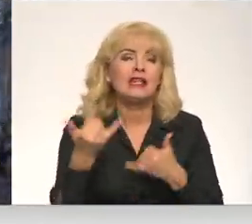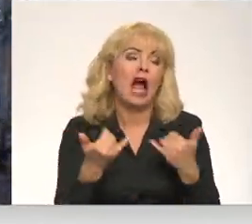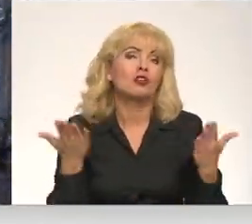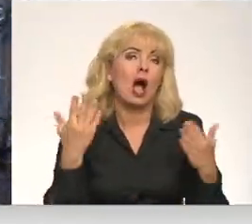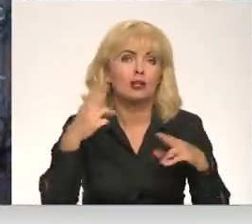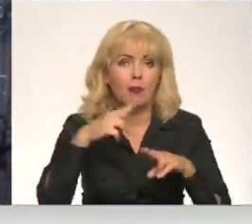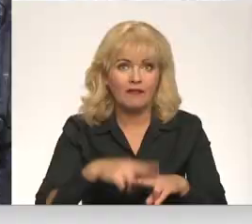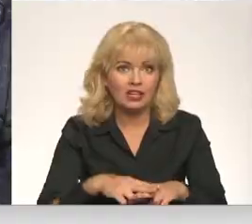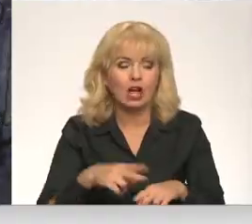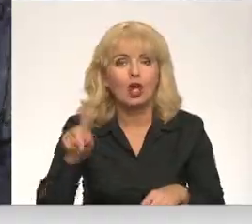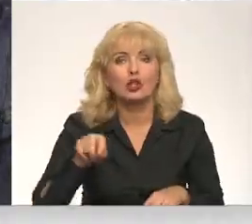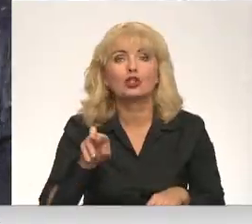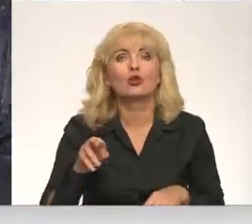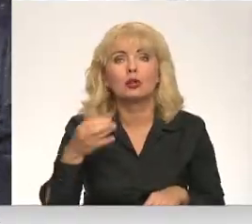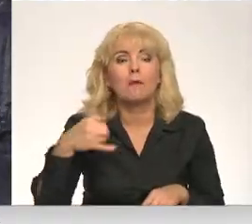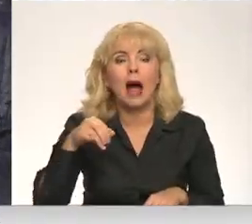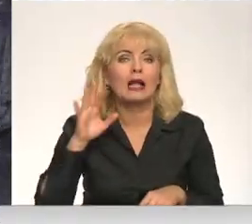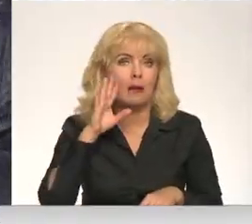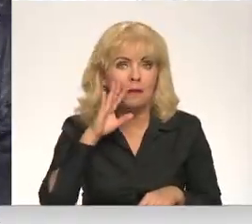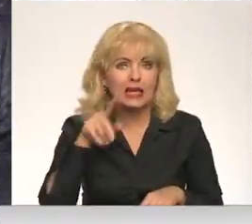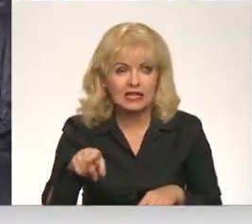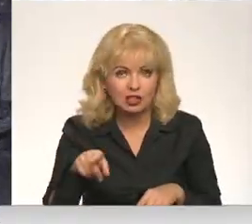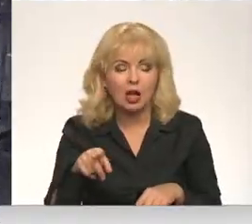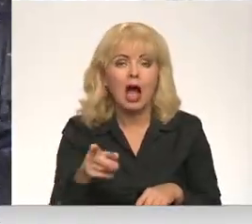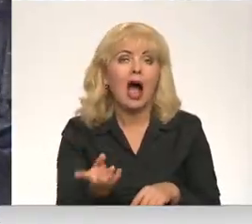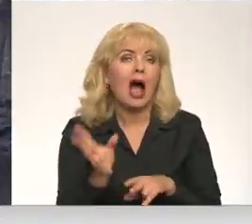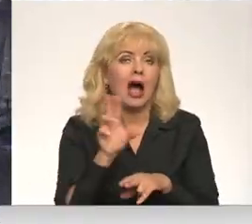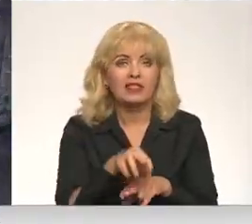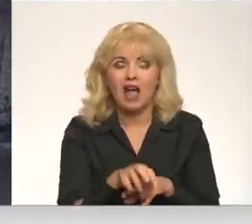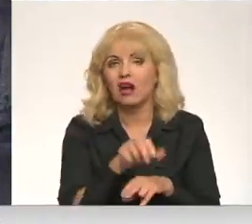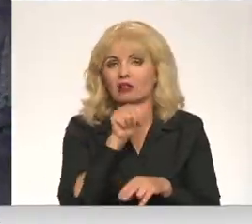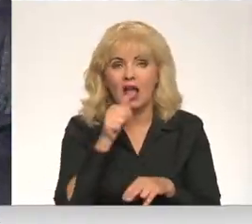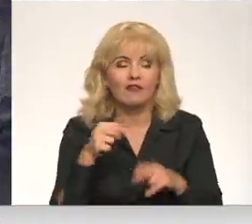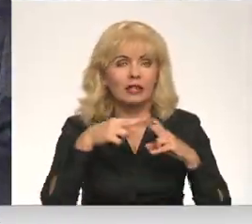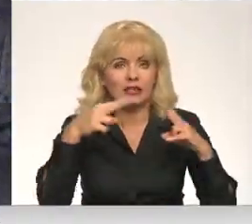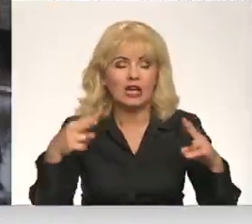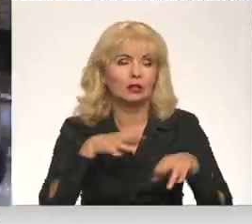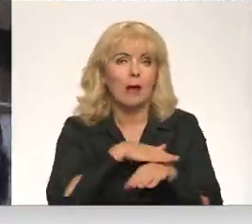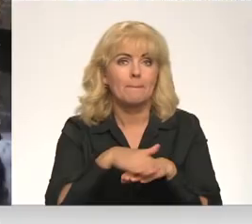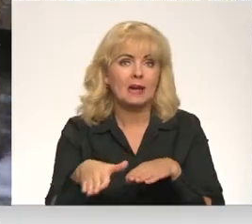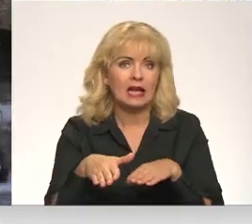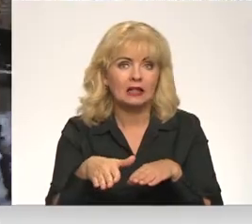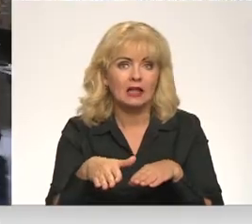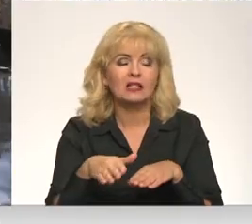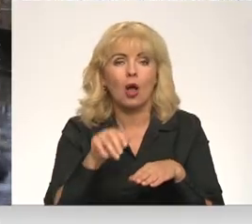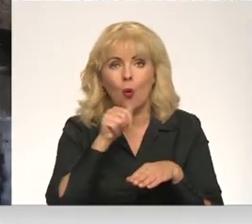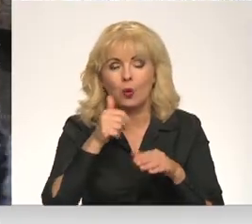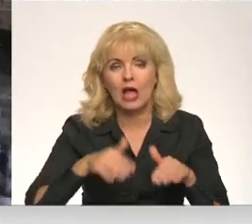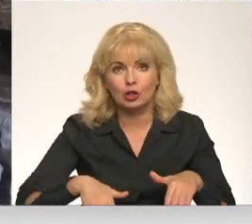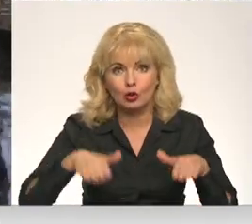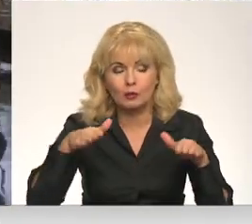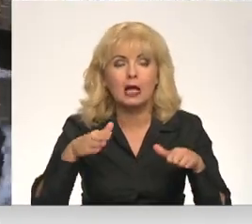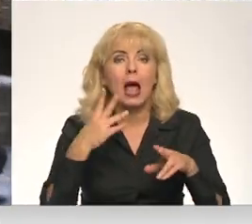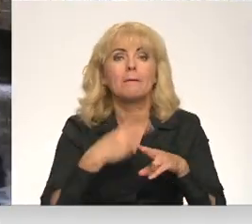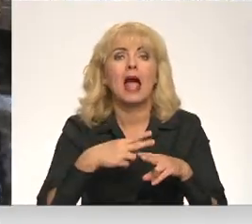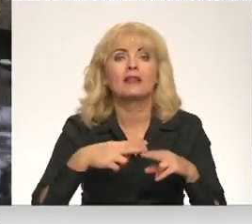uz Sudmalnieku birzi, bet, kā redzam, šobrīd šeit nokļūt nevar, jo tiltiņu ir pilnībā pārņēmis ūdens. Tas ir metāla